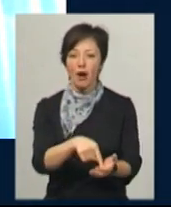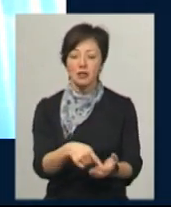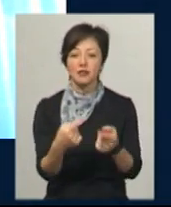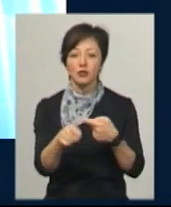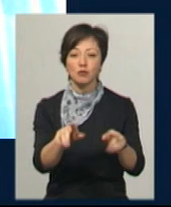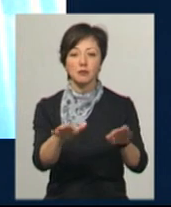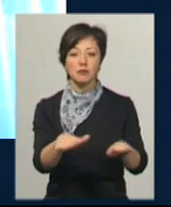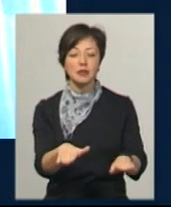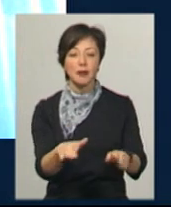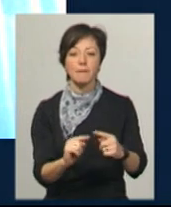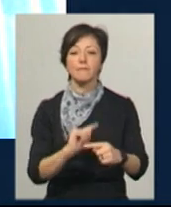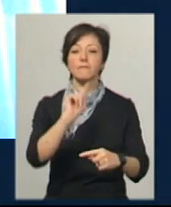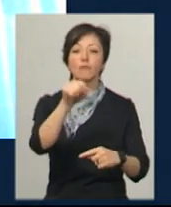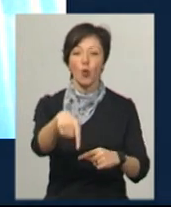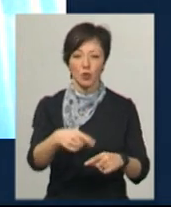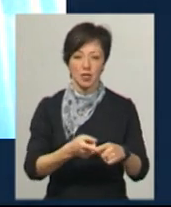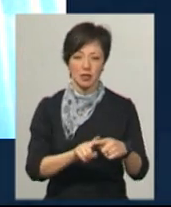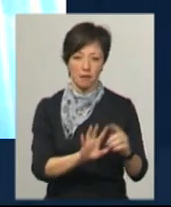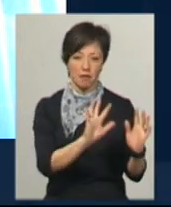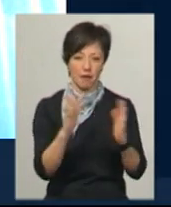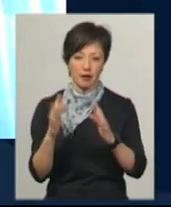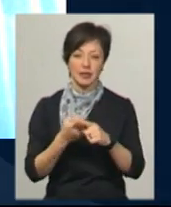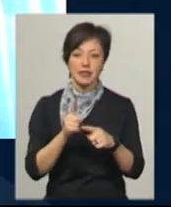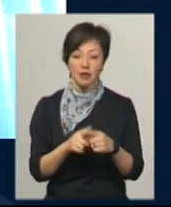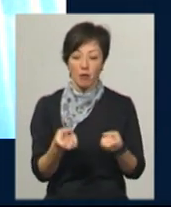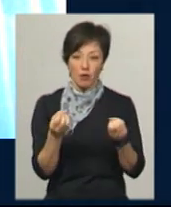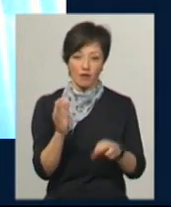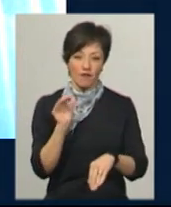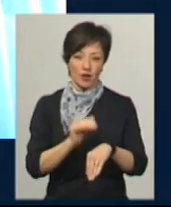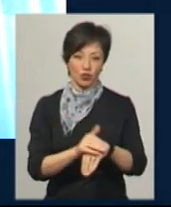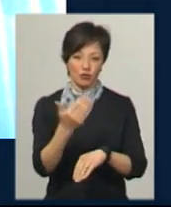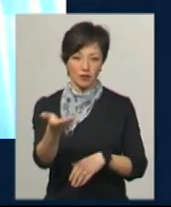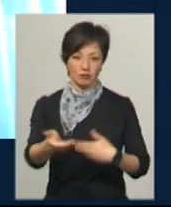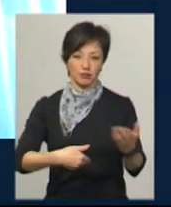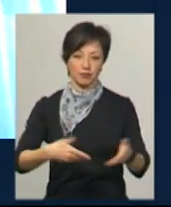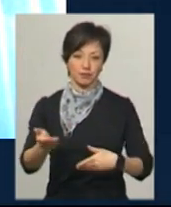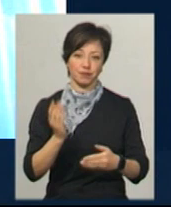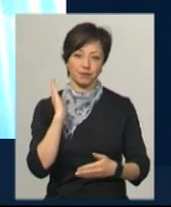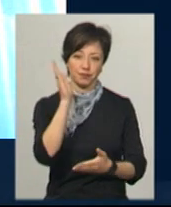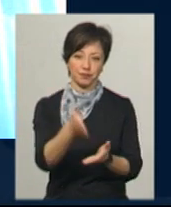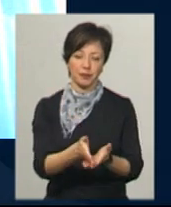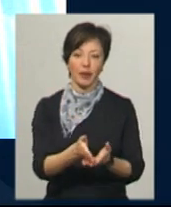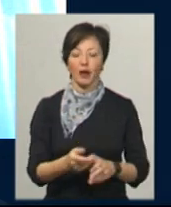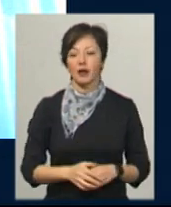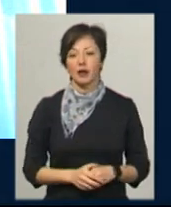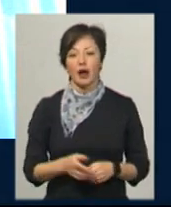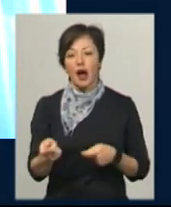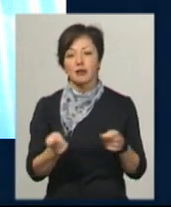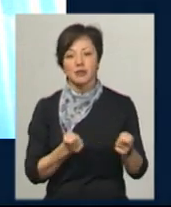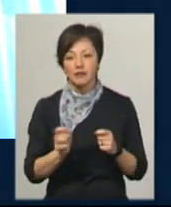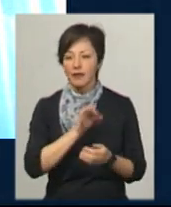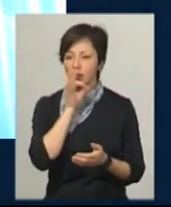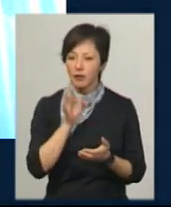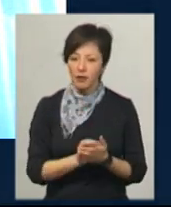яка знаходиться поза даним парком. І цей парк виключно перебуває на вашому шляху. Адміністративна відповідальність в даному